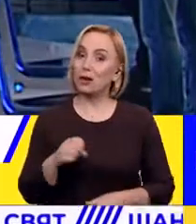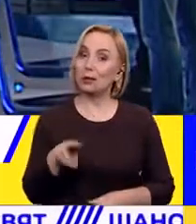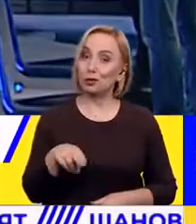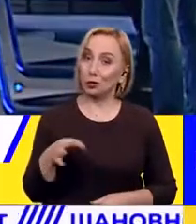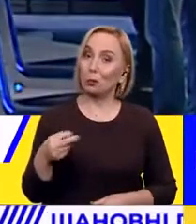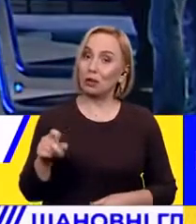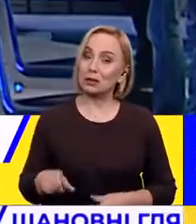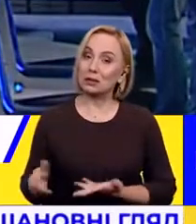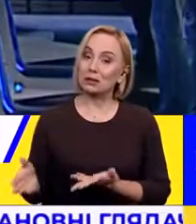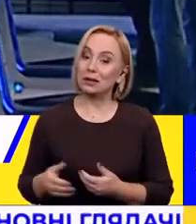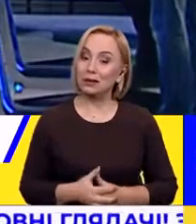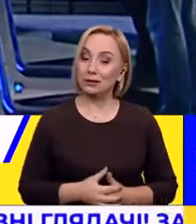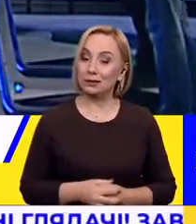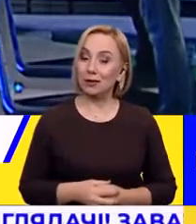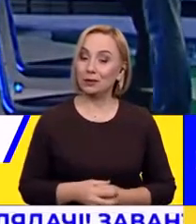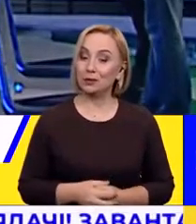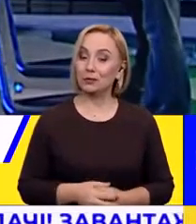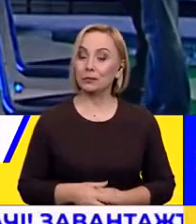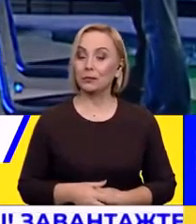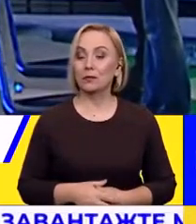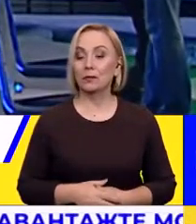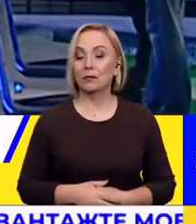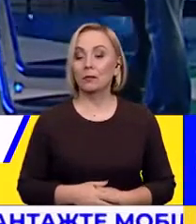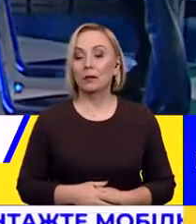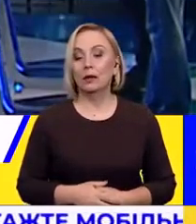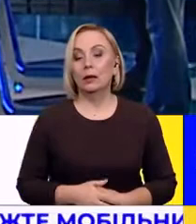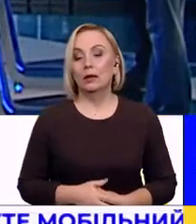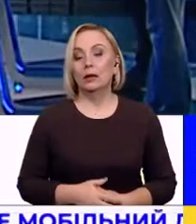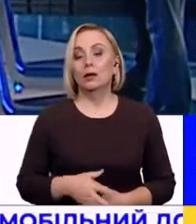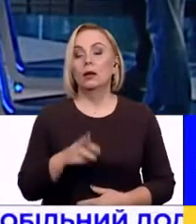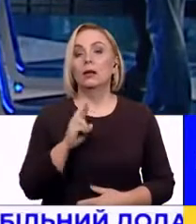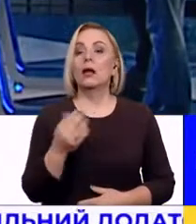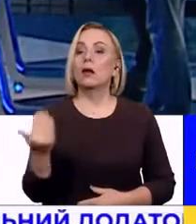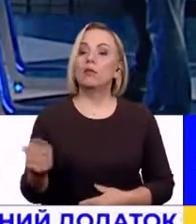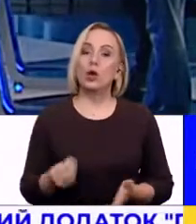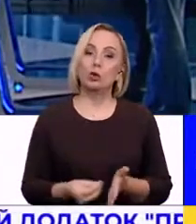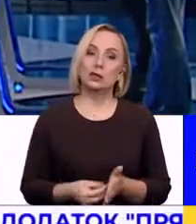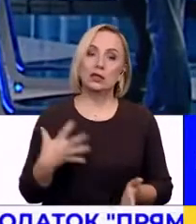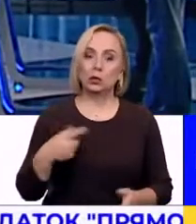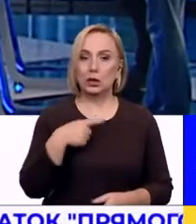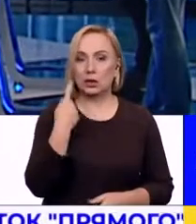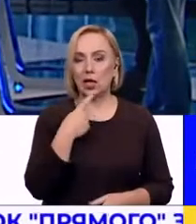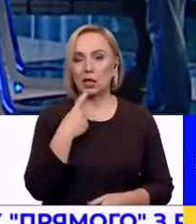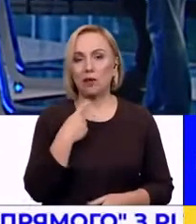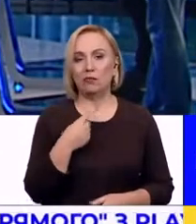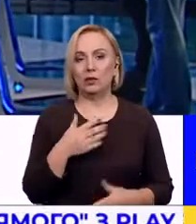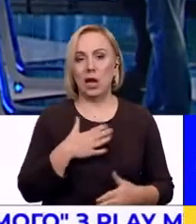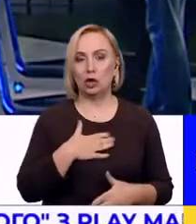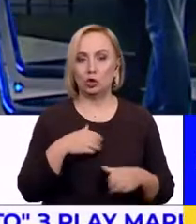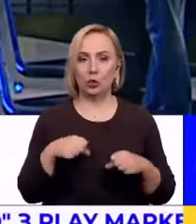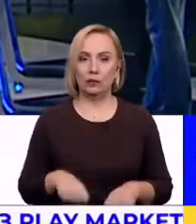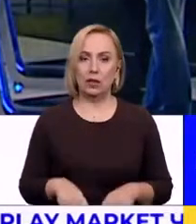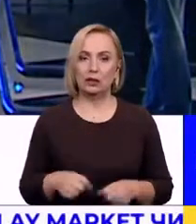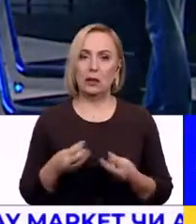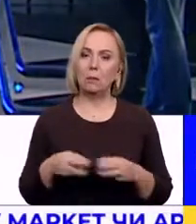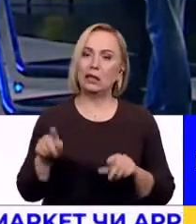Пане Ярославе, як ви оцінюєте усі сьогоднішні заяви нашої влади, безпосередньо президента, міністра охорони здоров'я, яким